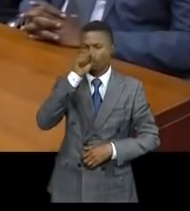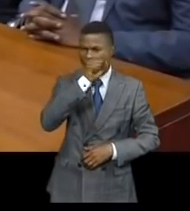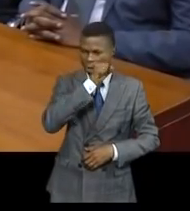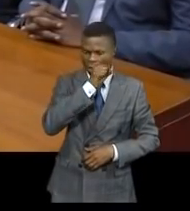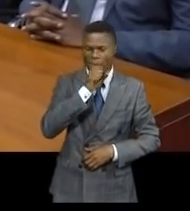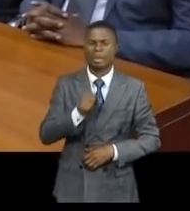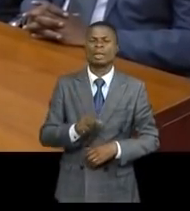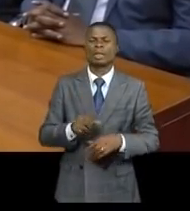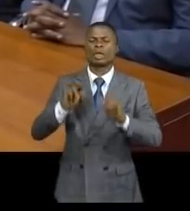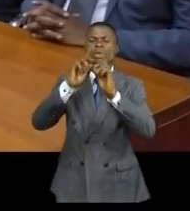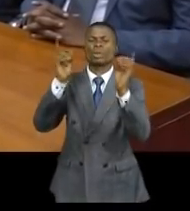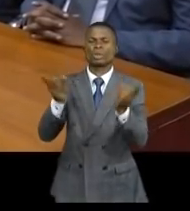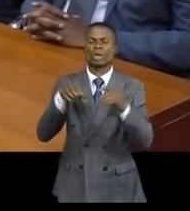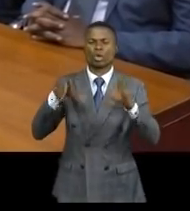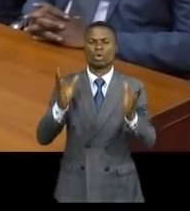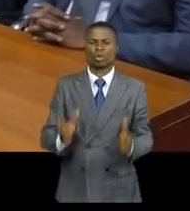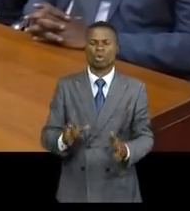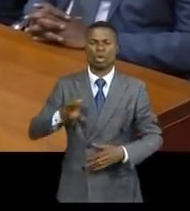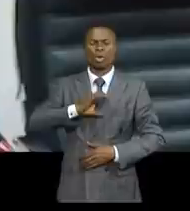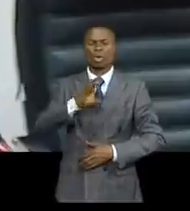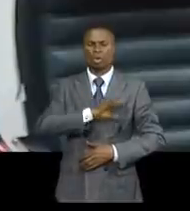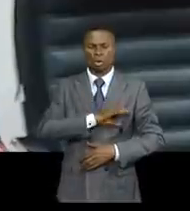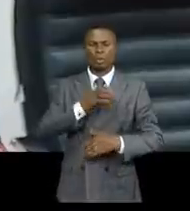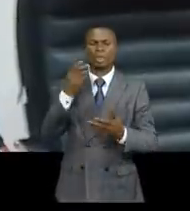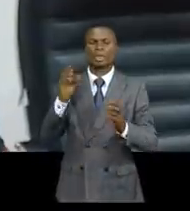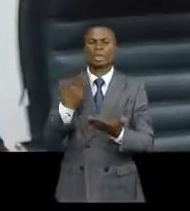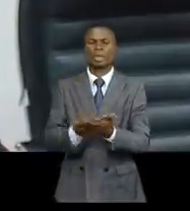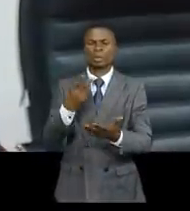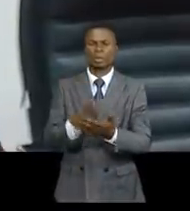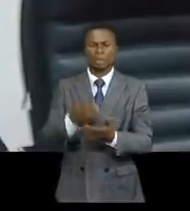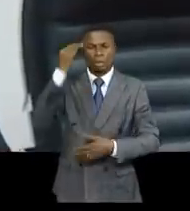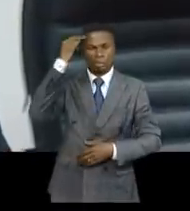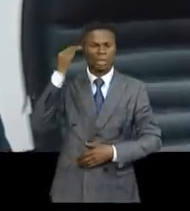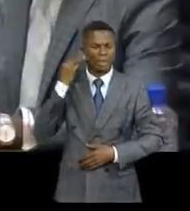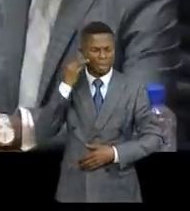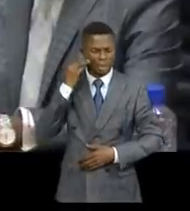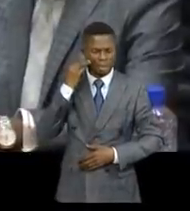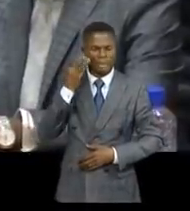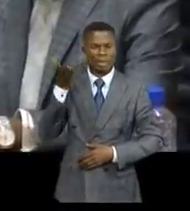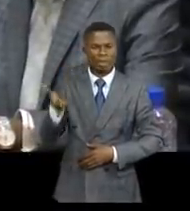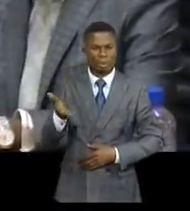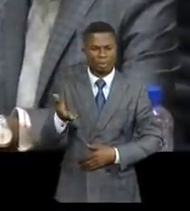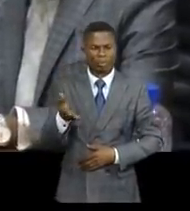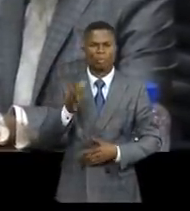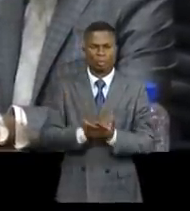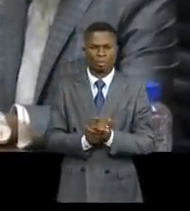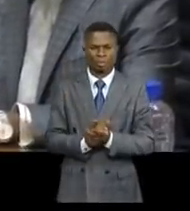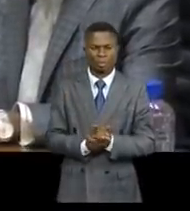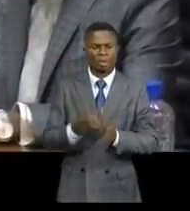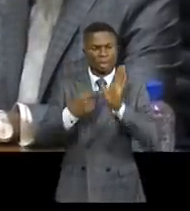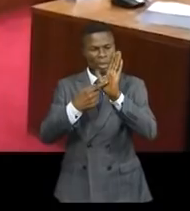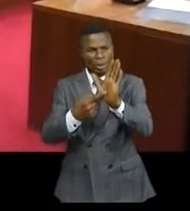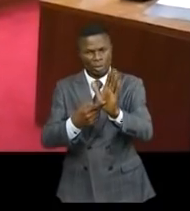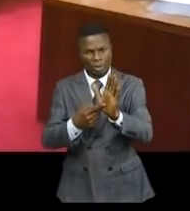accordé à la délégation congolaise du comité olympique conduite par le ministre Serge Kondé des Sports. Ce dernier a eu hâte de présenter